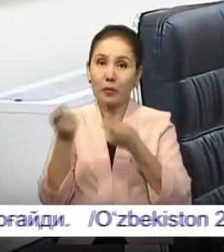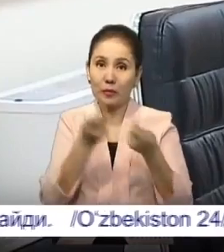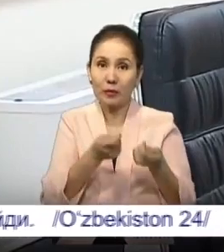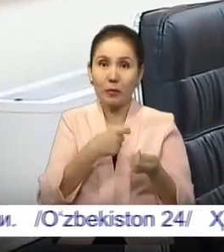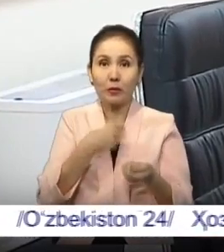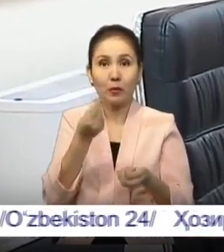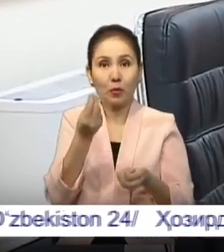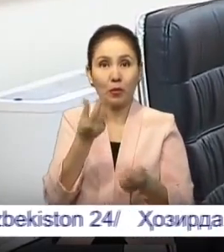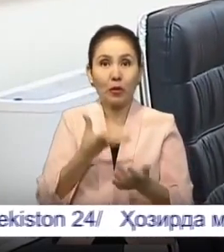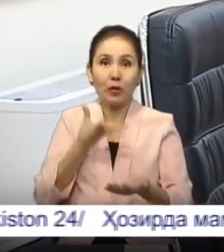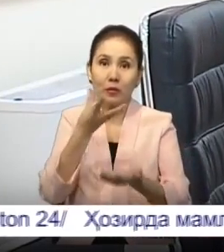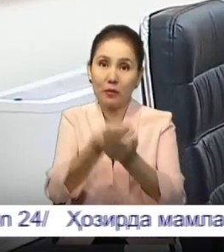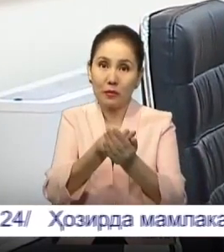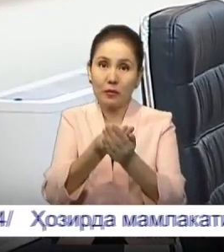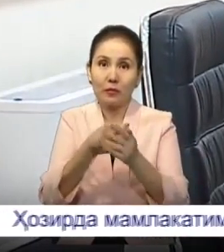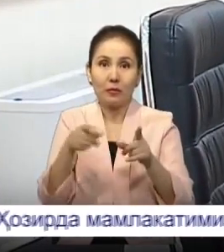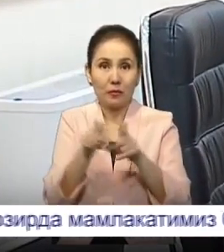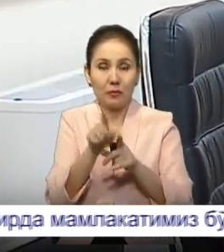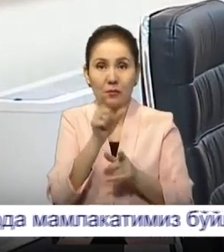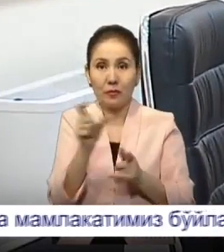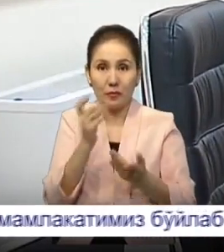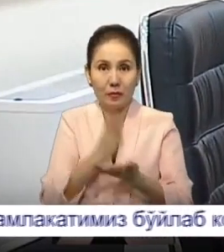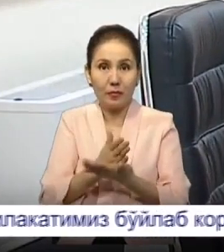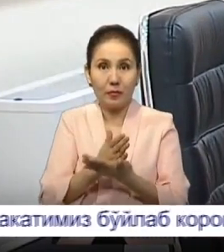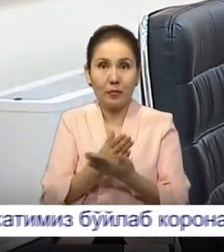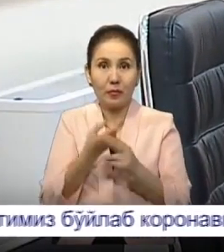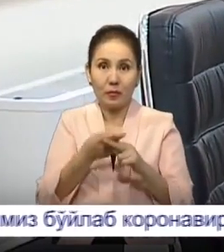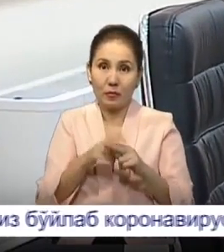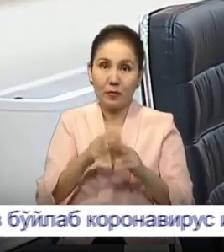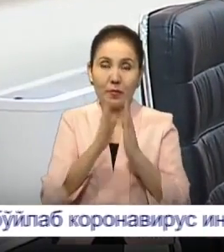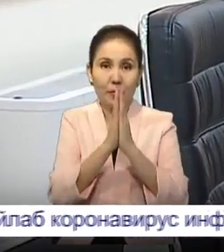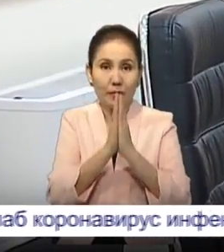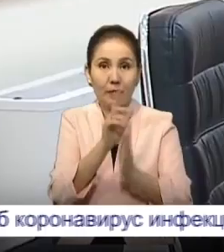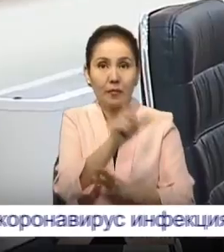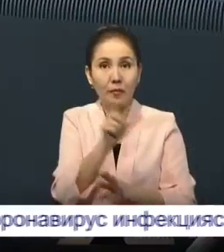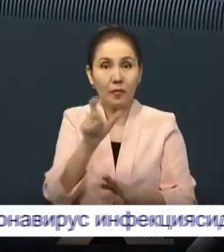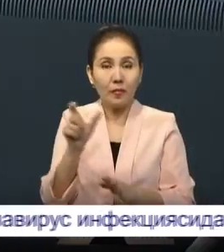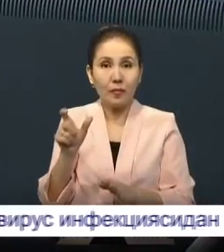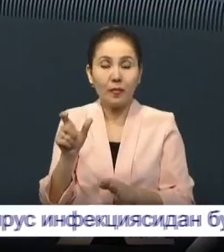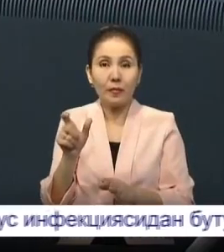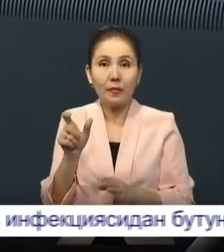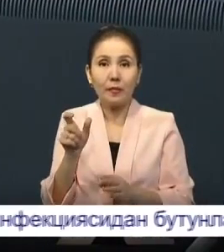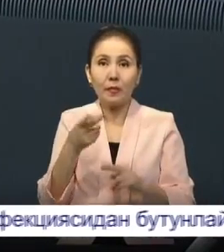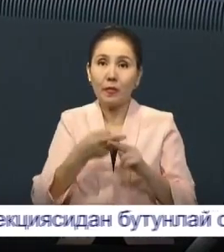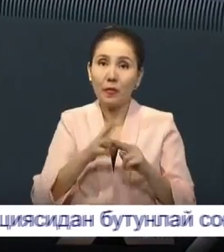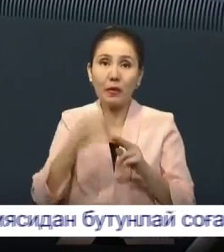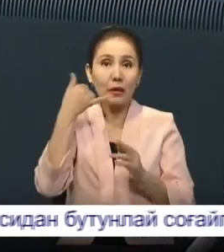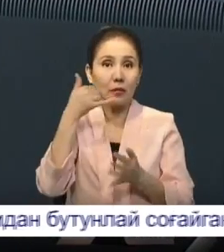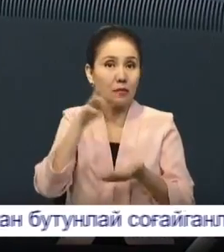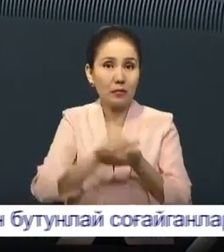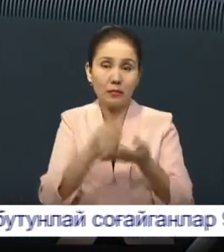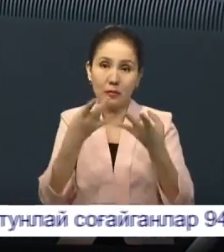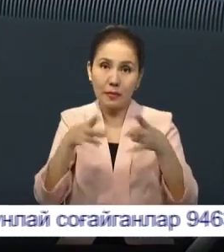biz pul xarajatlarini qoplab bersak deganlar ham bo'ldi. Biz shu abonentlardan iltimos qilgan bo'lardik, liniyani band